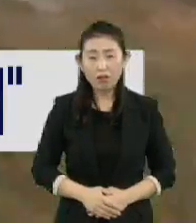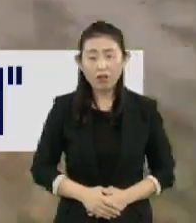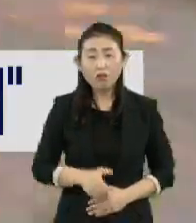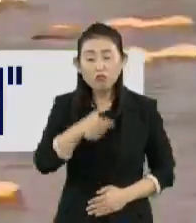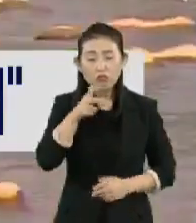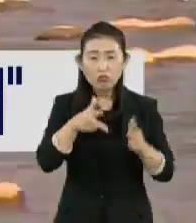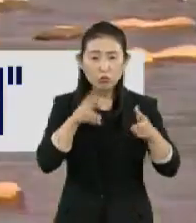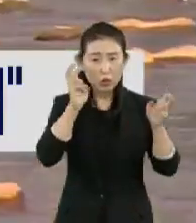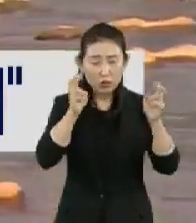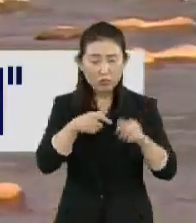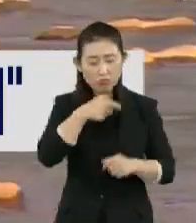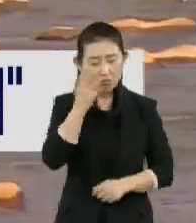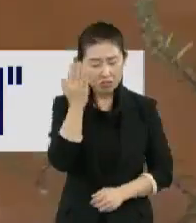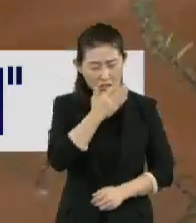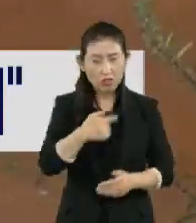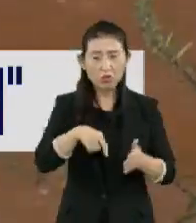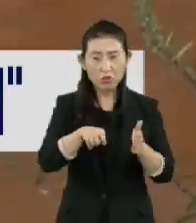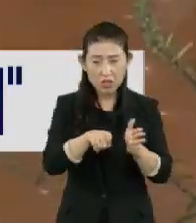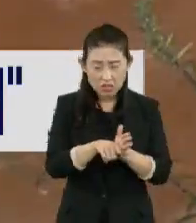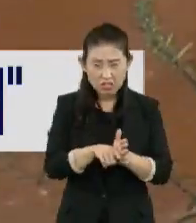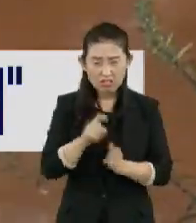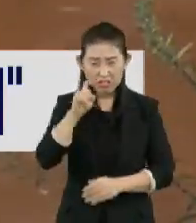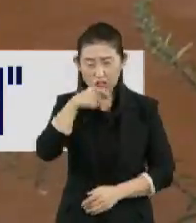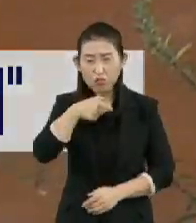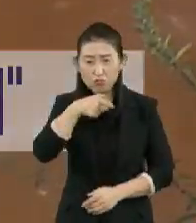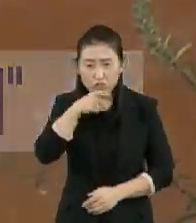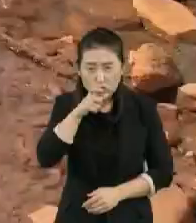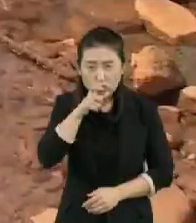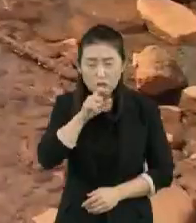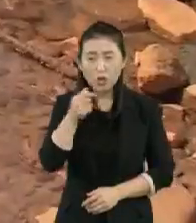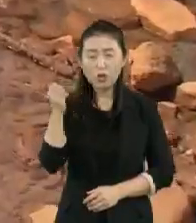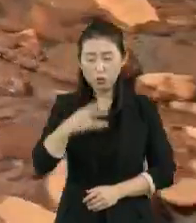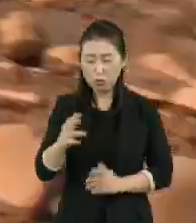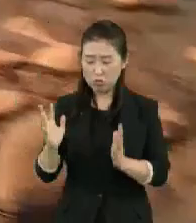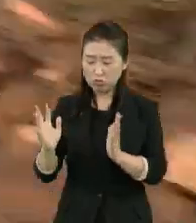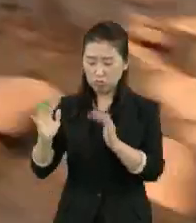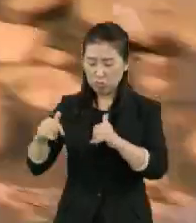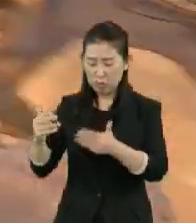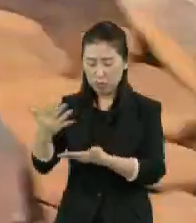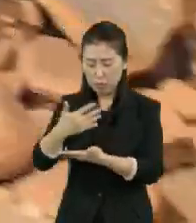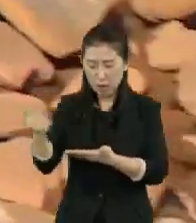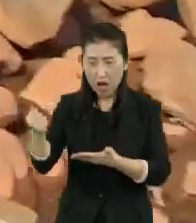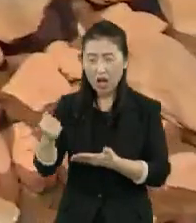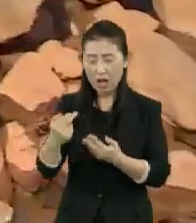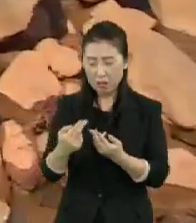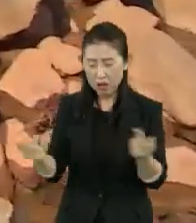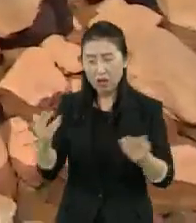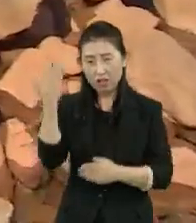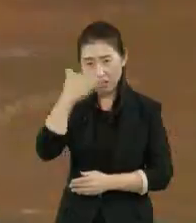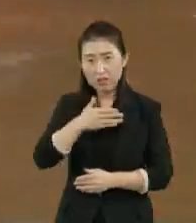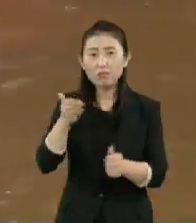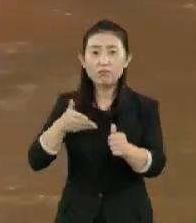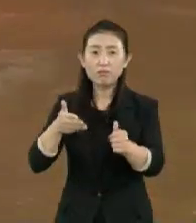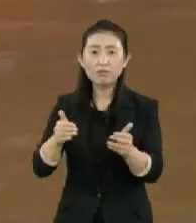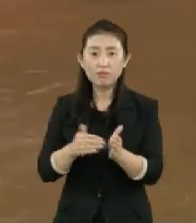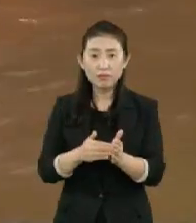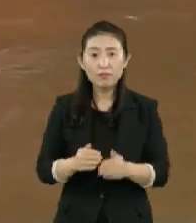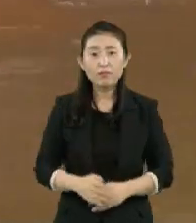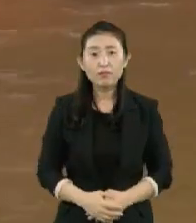대해 주일 관리를 위해 지하수 오염과 폐 탄광 내 구종을 철거 등 대책 마련을 촉구했습니다